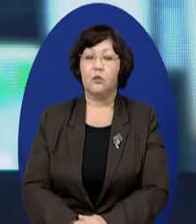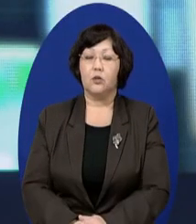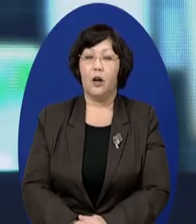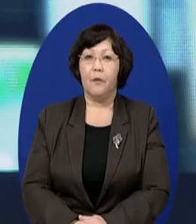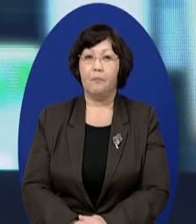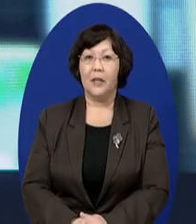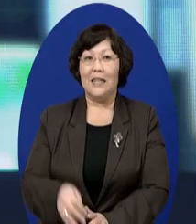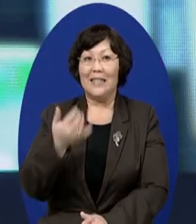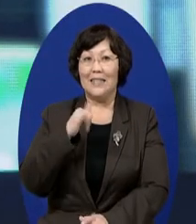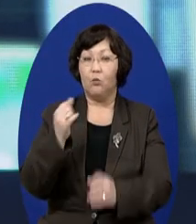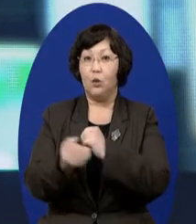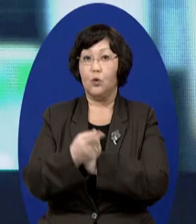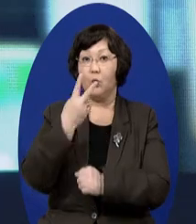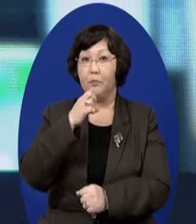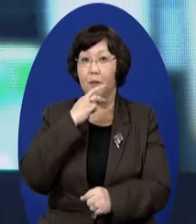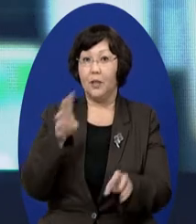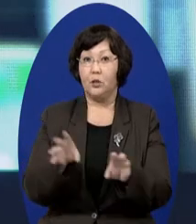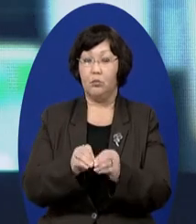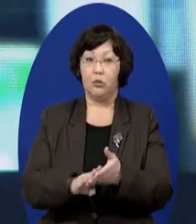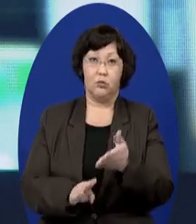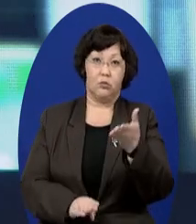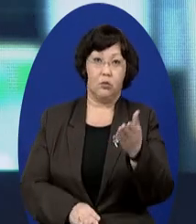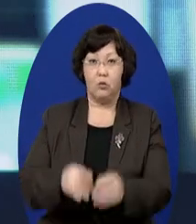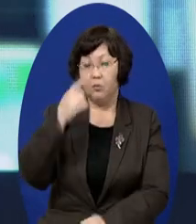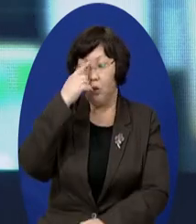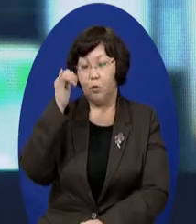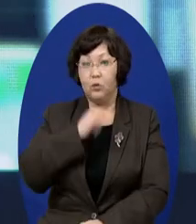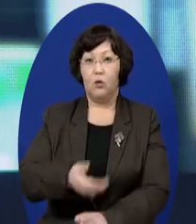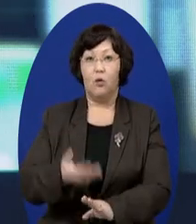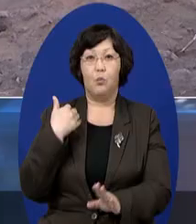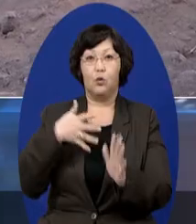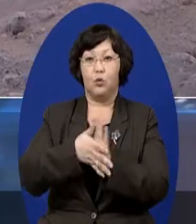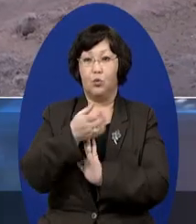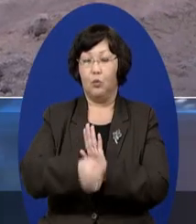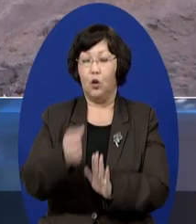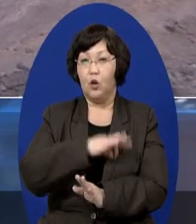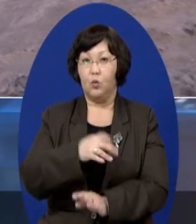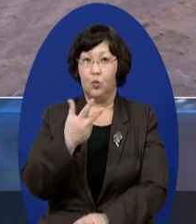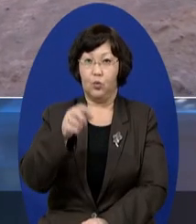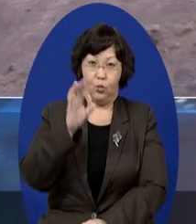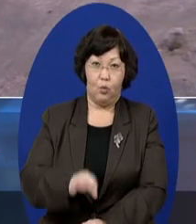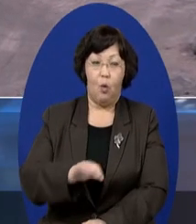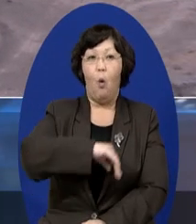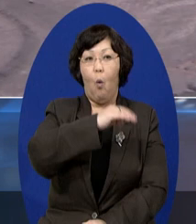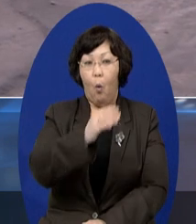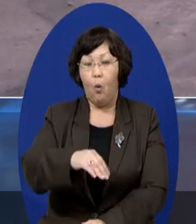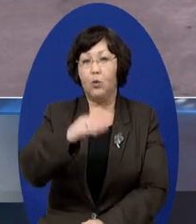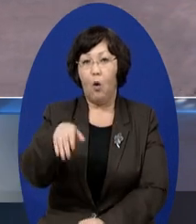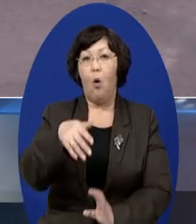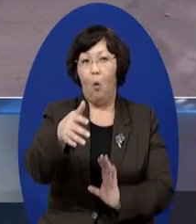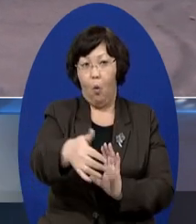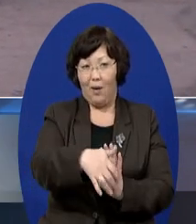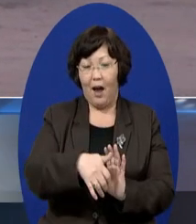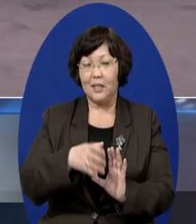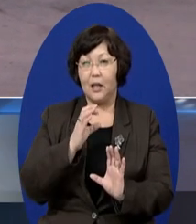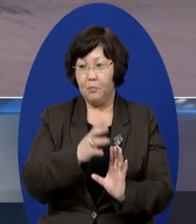Одоо та бүхэнд зарим онцлог үйл явдлын мэдээг товч танилцуулъя. Манай улс өнгөрсөн онд төсвийн орлогынхоо 30% уул уурхайн салбраас бүрдүүлжээ. Хэдийгээр сар тахлын хүнд